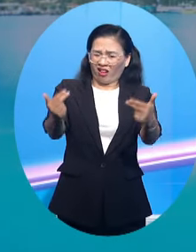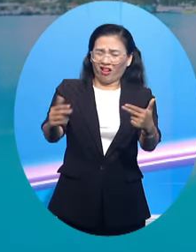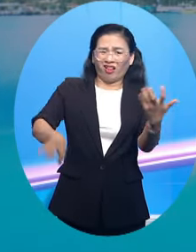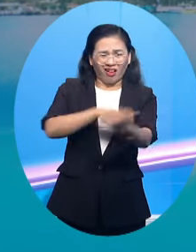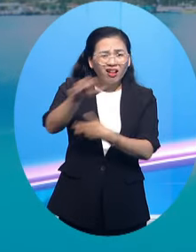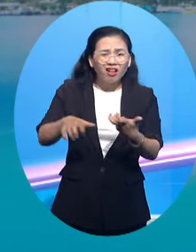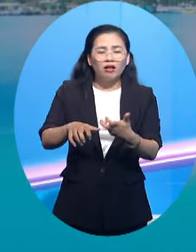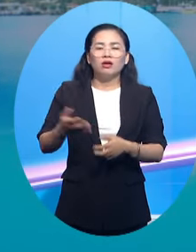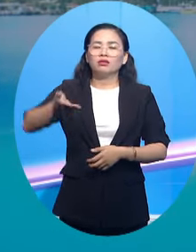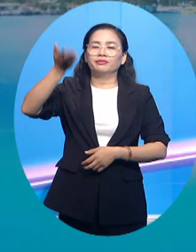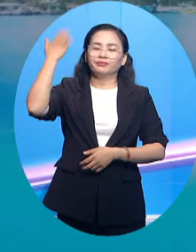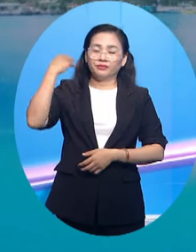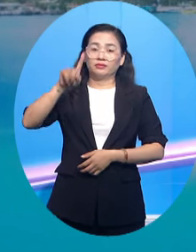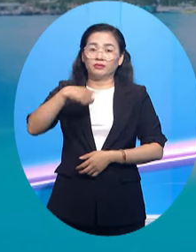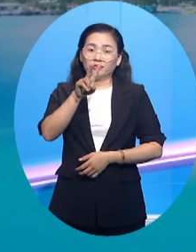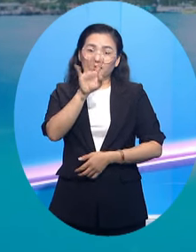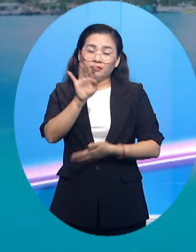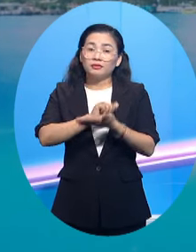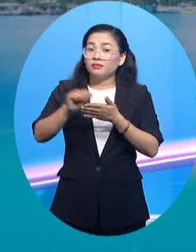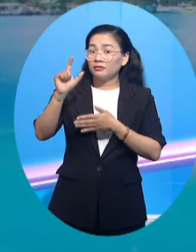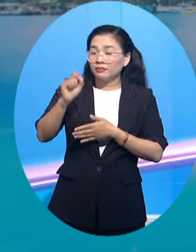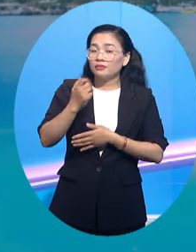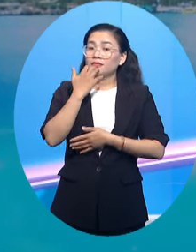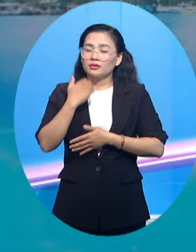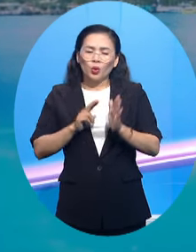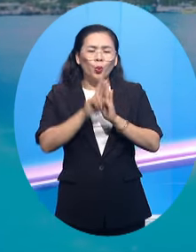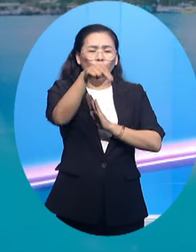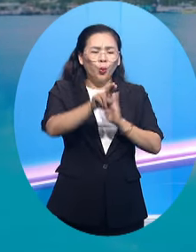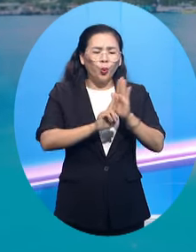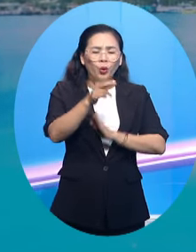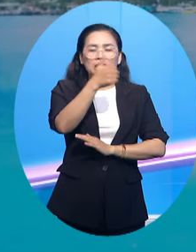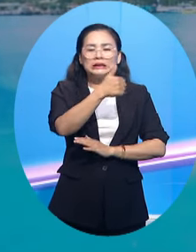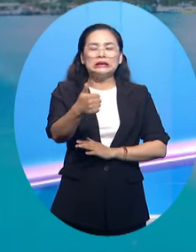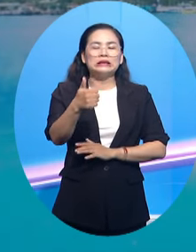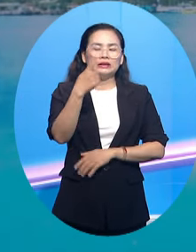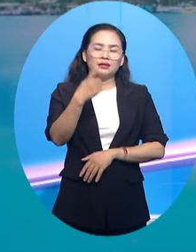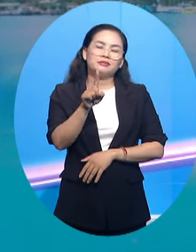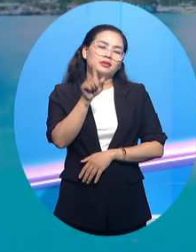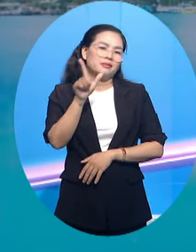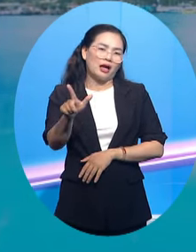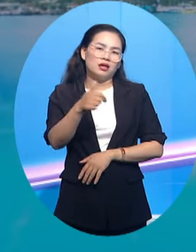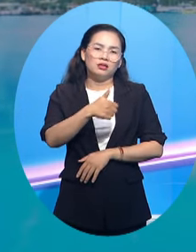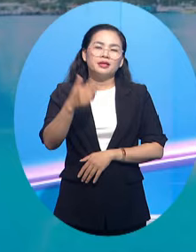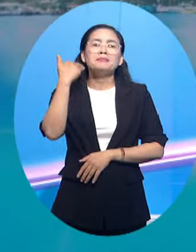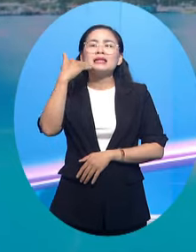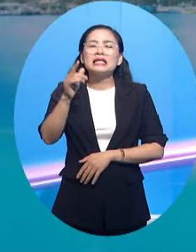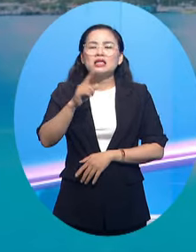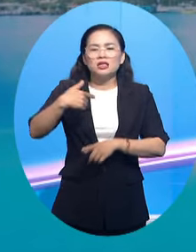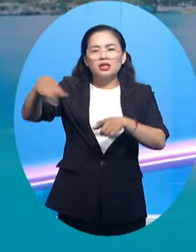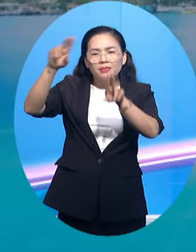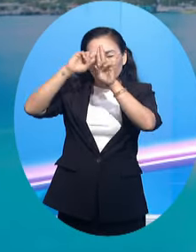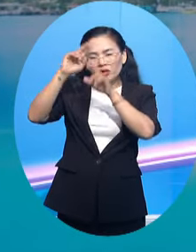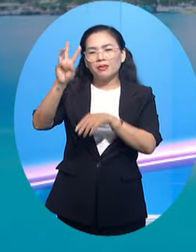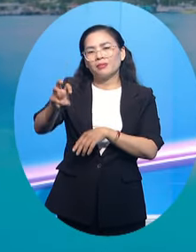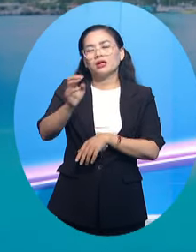tại trị nạn nuat miền Trung giải gaza vụ tấn công đã khiến ít nhất 17 người thiệt mạng và hơn 30 người khác bị thương trong đó có